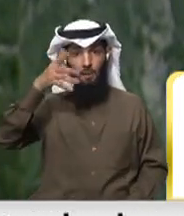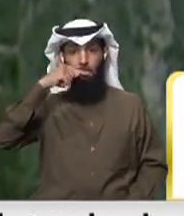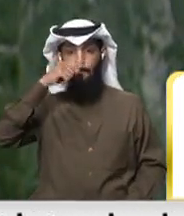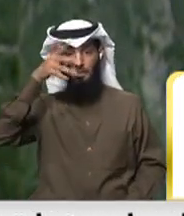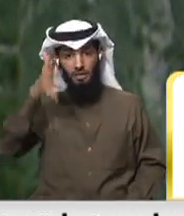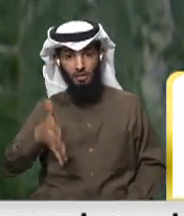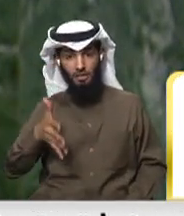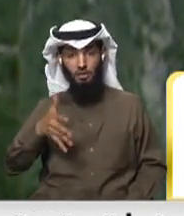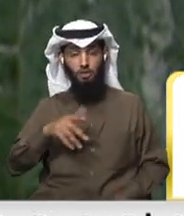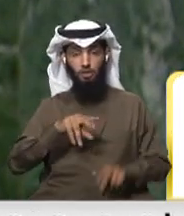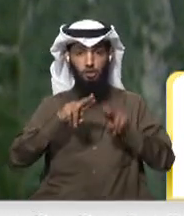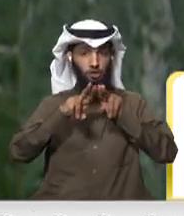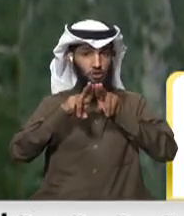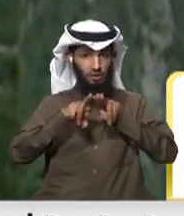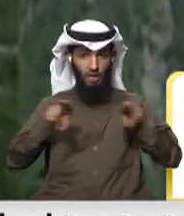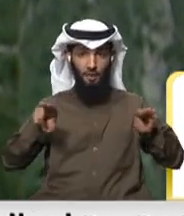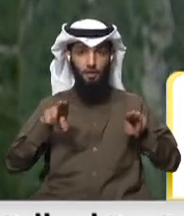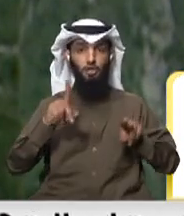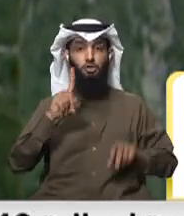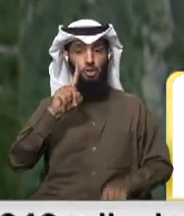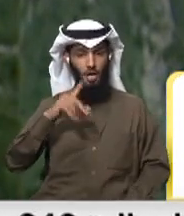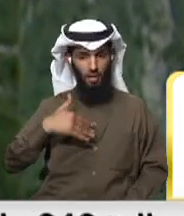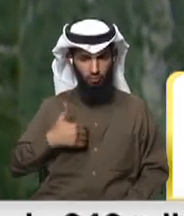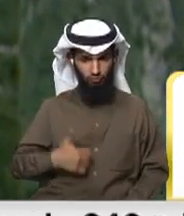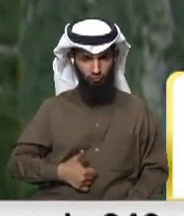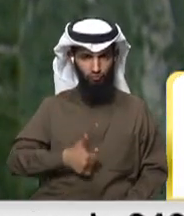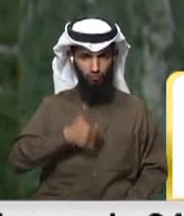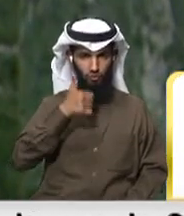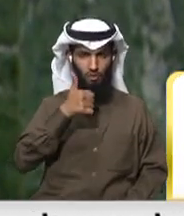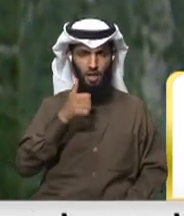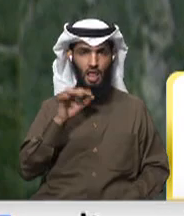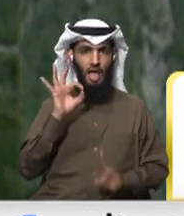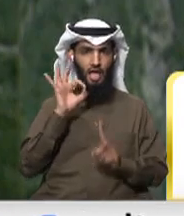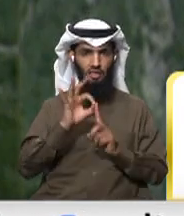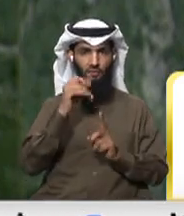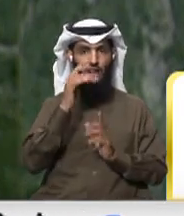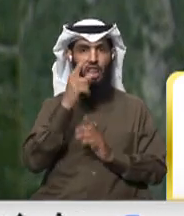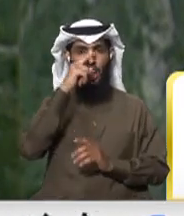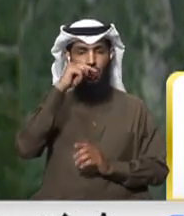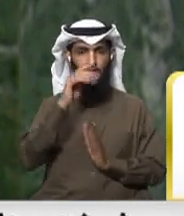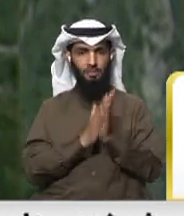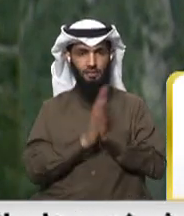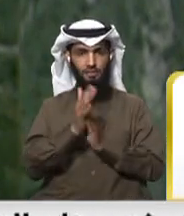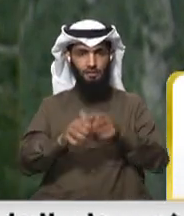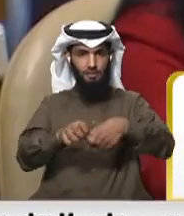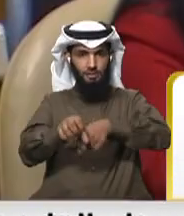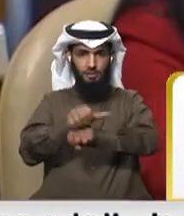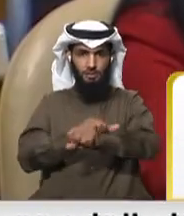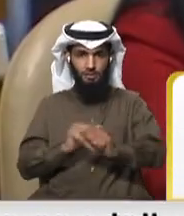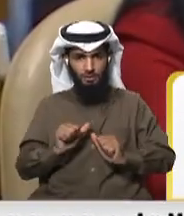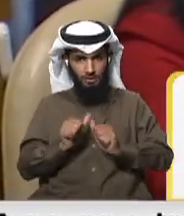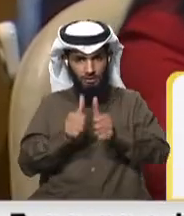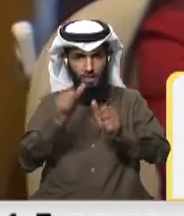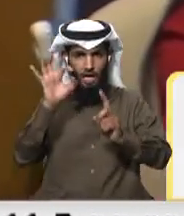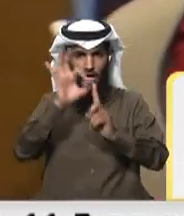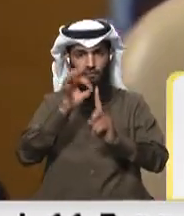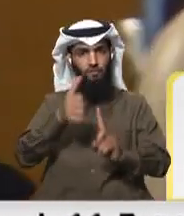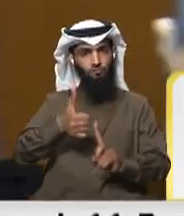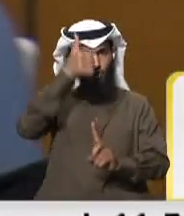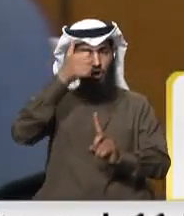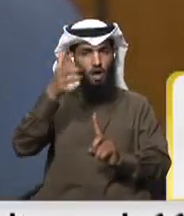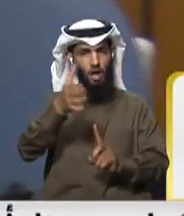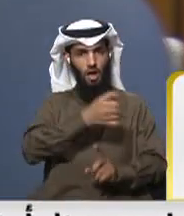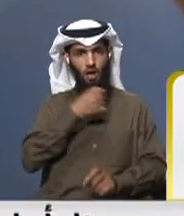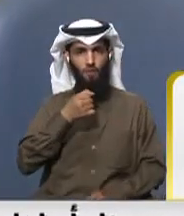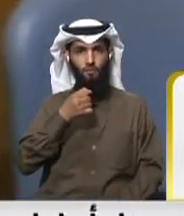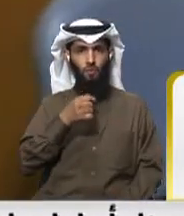أن ذلك في متناولنا، فلنسعى إذن جاهدين معا إلى تحقيق ذلك. وقد أنشأت لجنة وضع